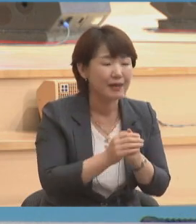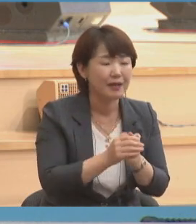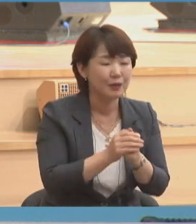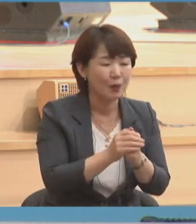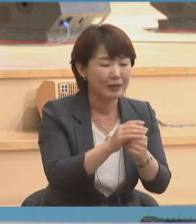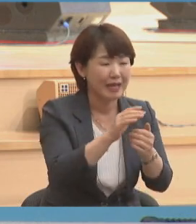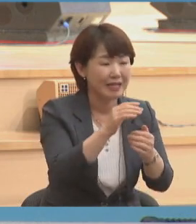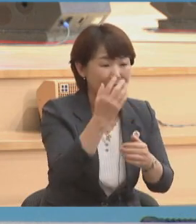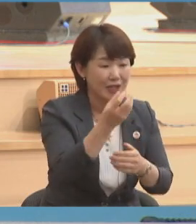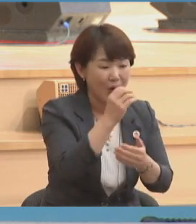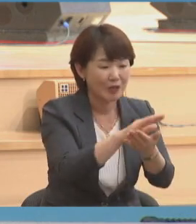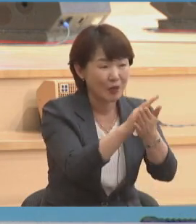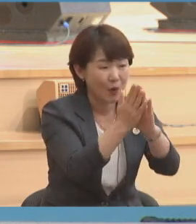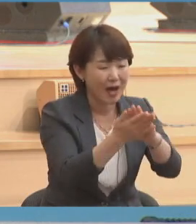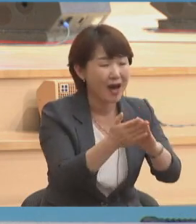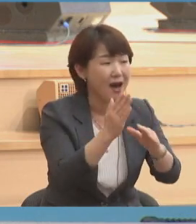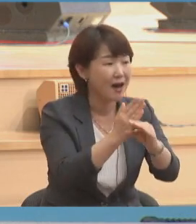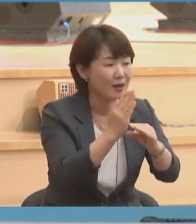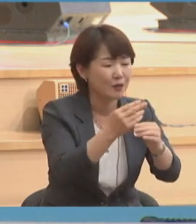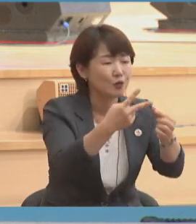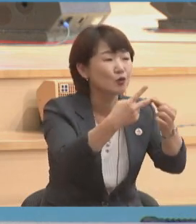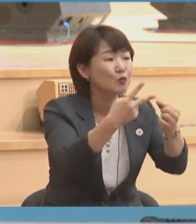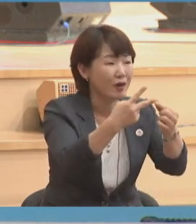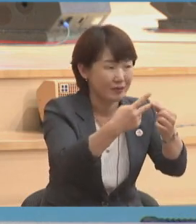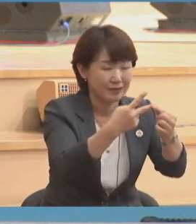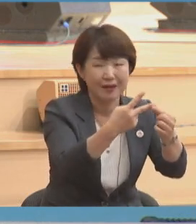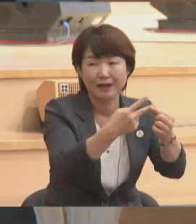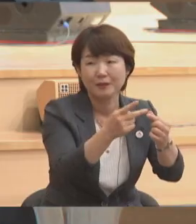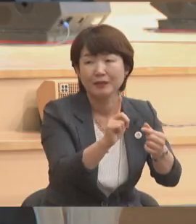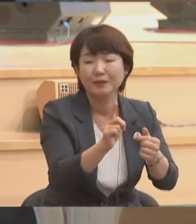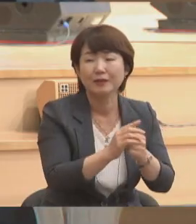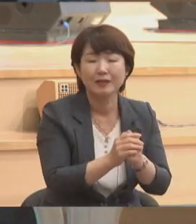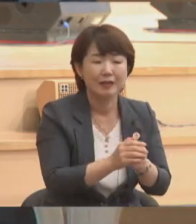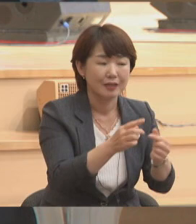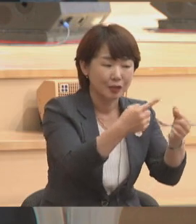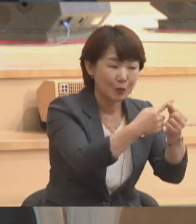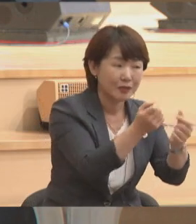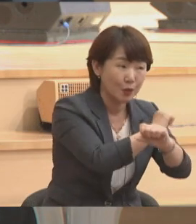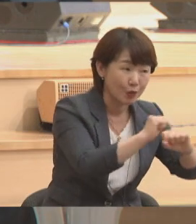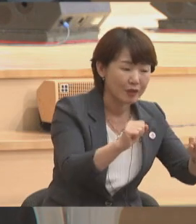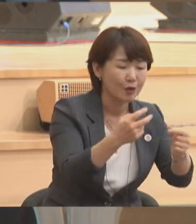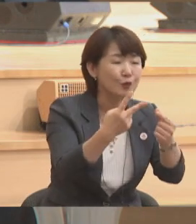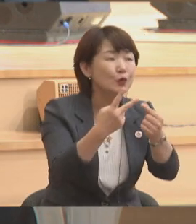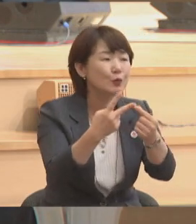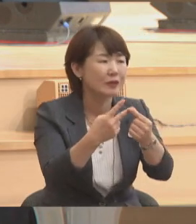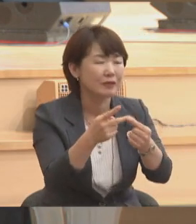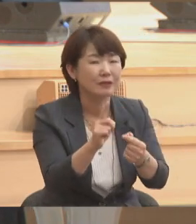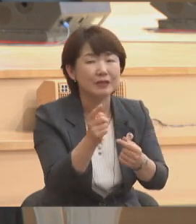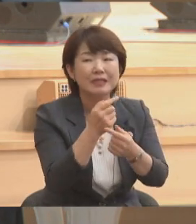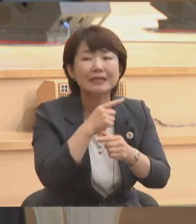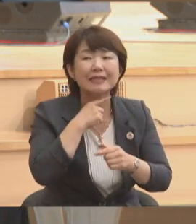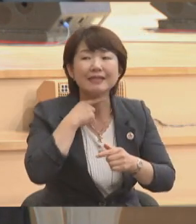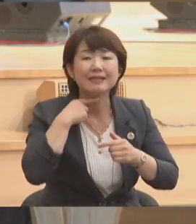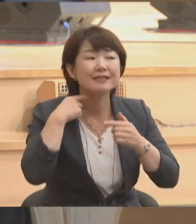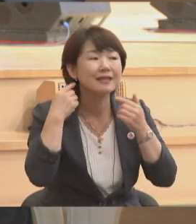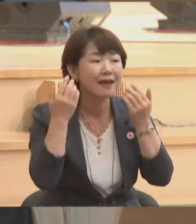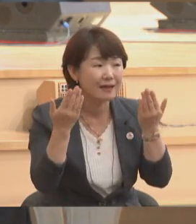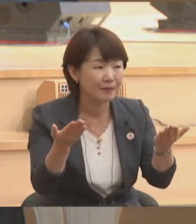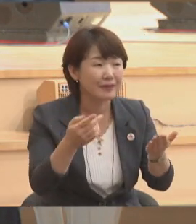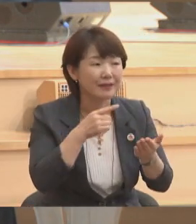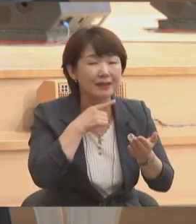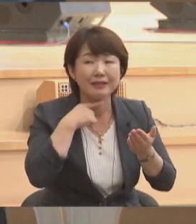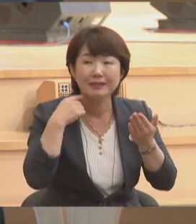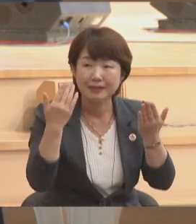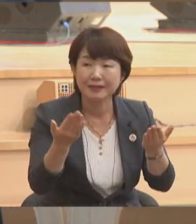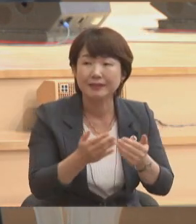영역, 이것도 마찬가지예요. 자, 볼까요? 용서 그 다음에 나오는 게 뭐냐? 희생입니다. 2절 읽어보도록 하십시다.